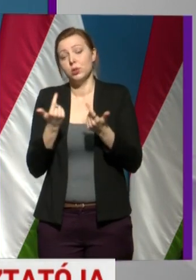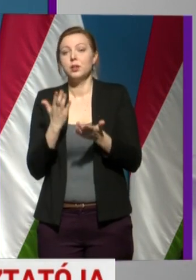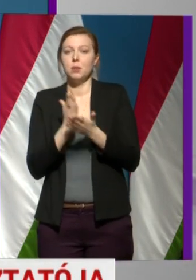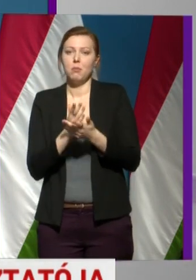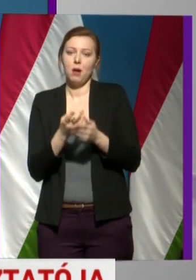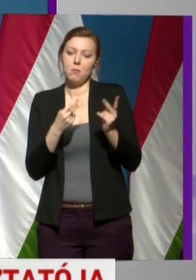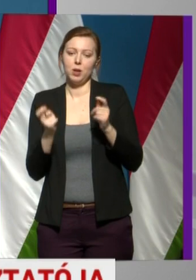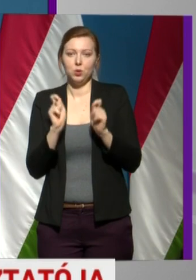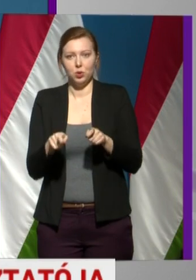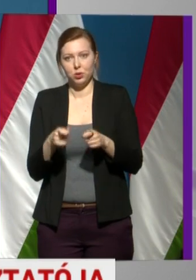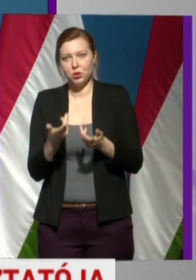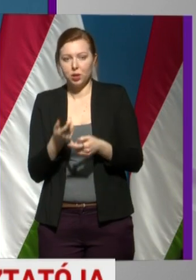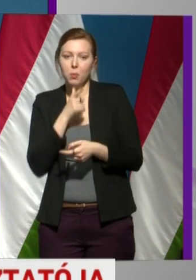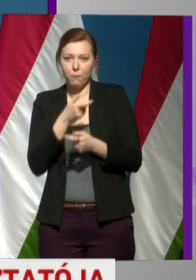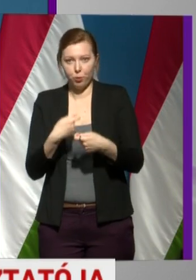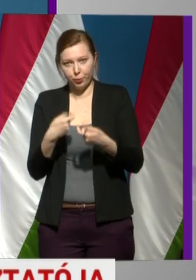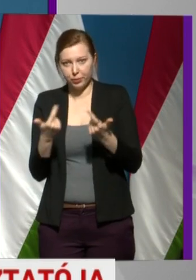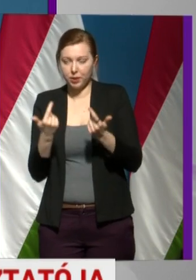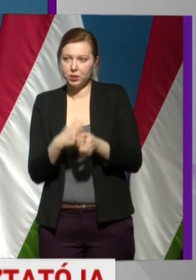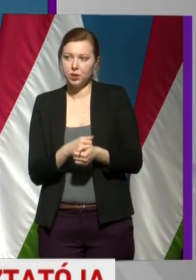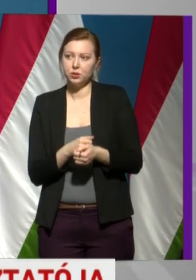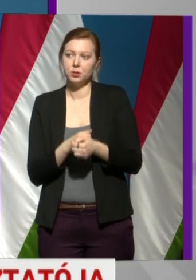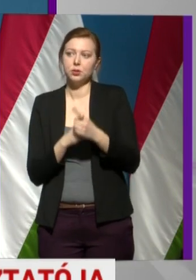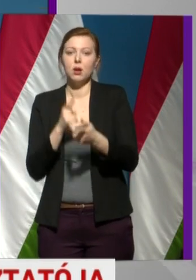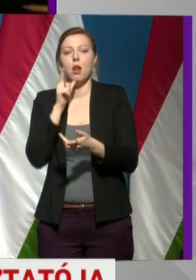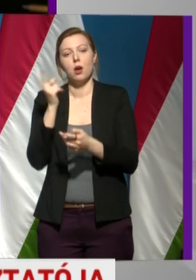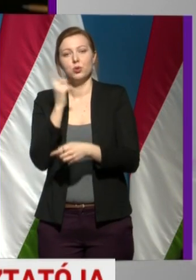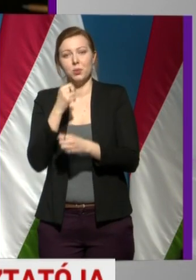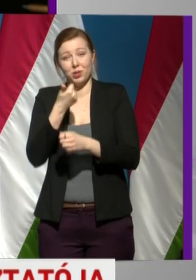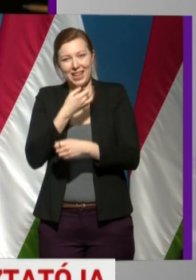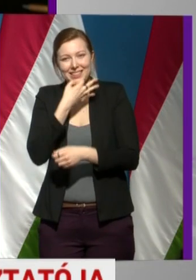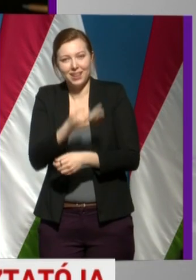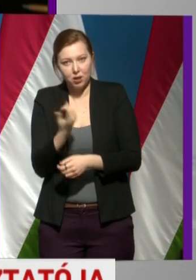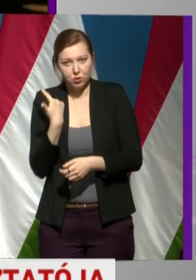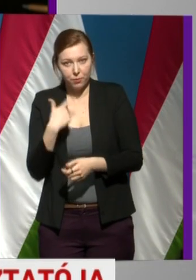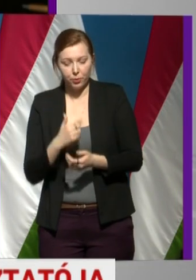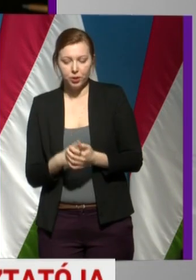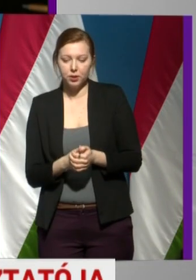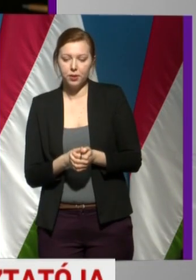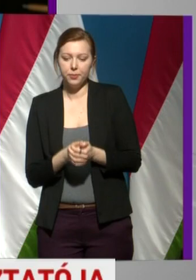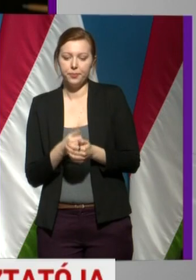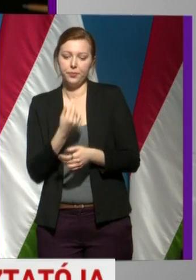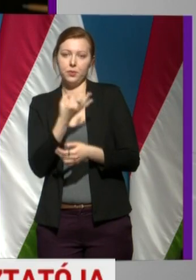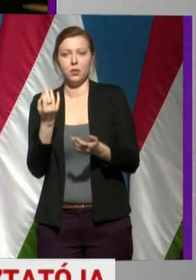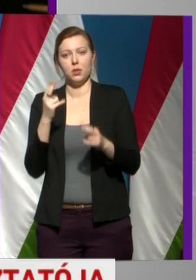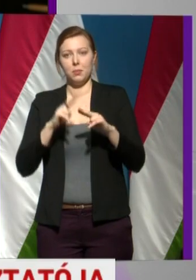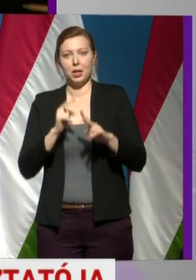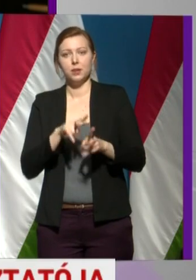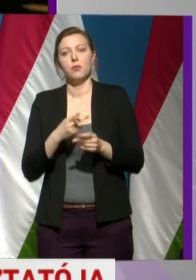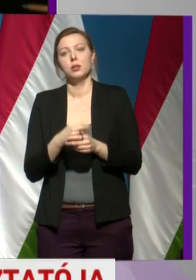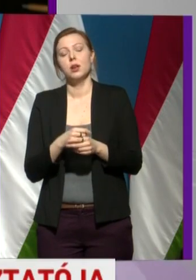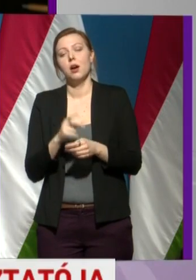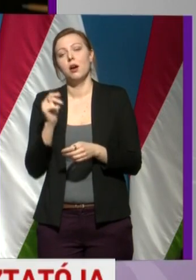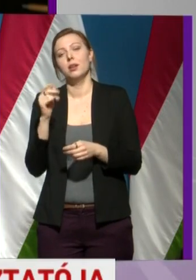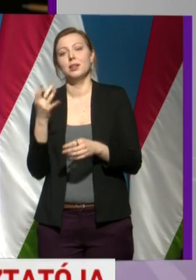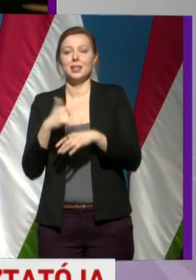meghozott döntésekről adunk tájékoztatást. Köszönöm. Lakatos Tibor úrhoz pedig egy kérdésem lenne. Napirenden van-e a Liszt-Ferenc